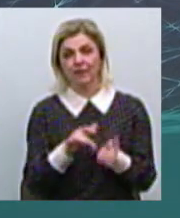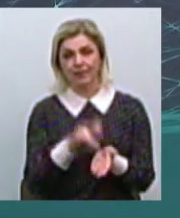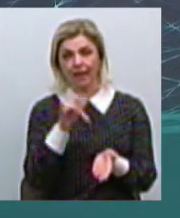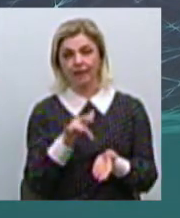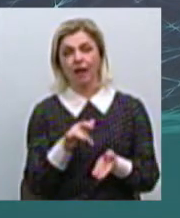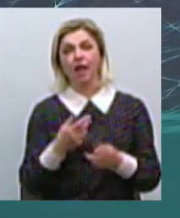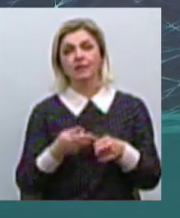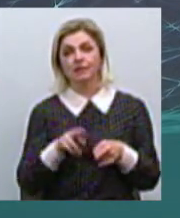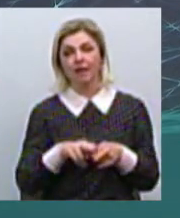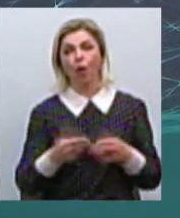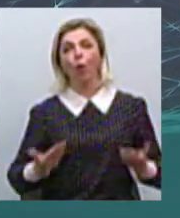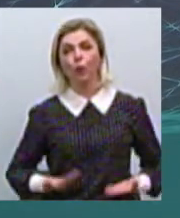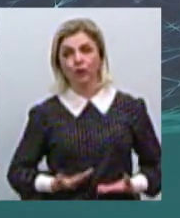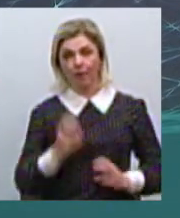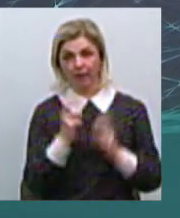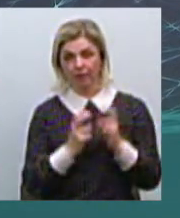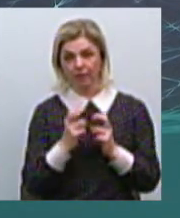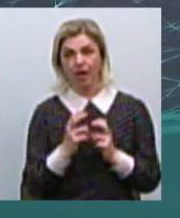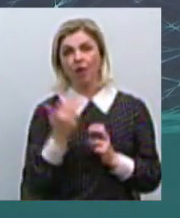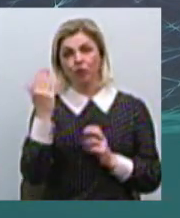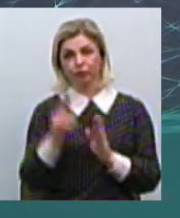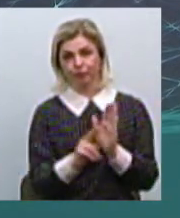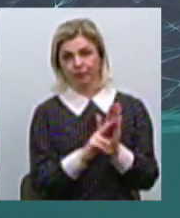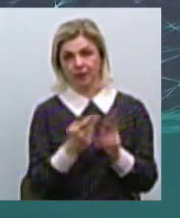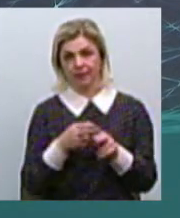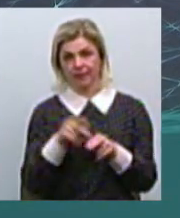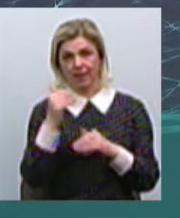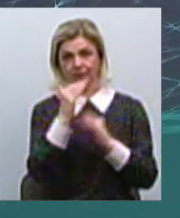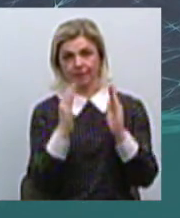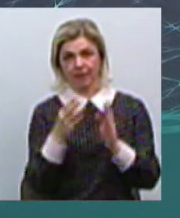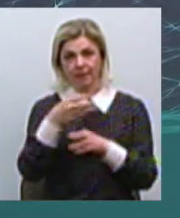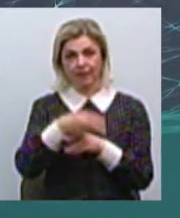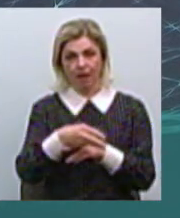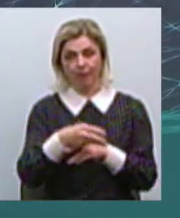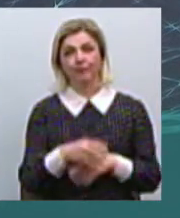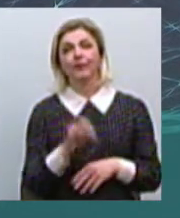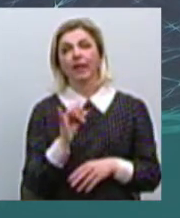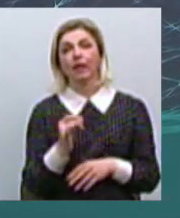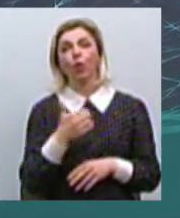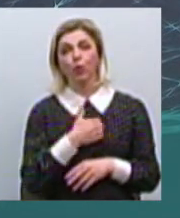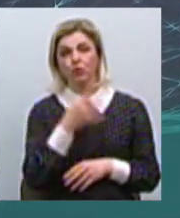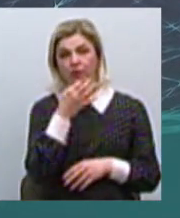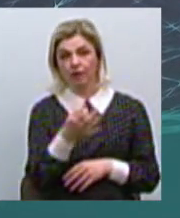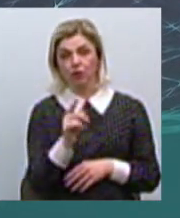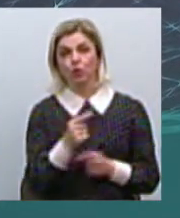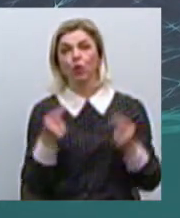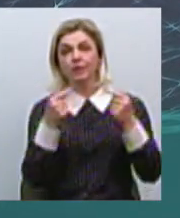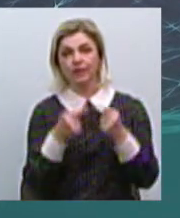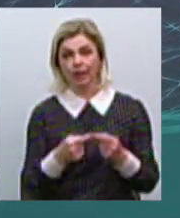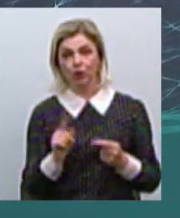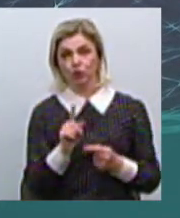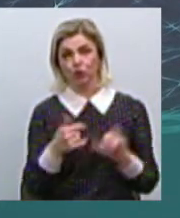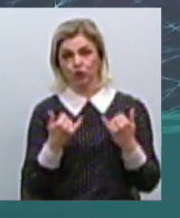комунальне підприємство, у якого на балансі ця система «Безпечне місто». І я хочу сказати, що згідно з тим, що нам зараз